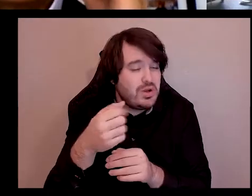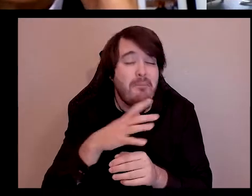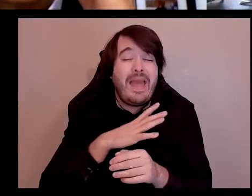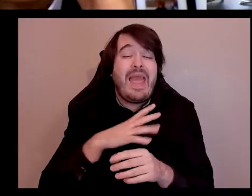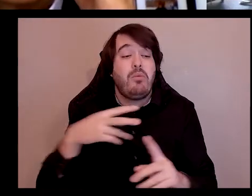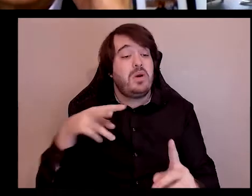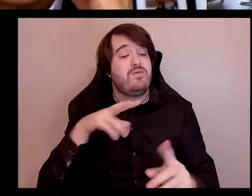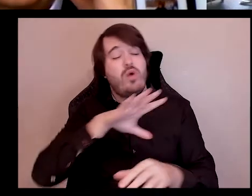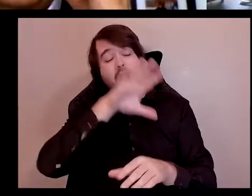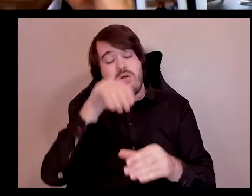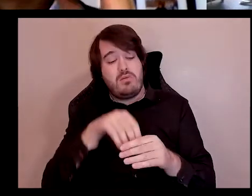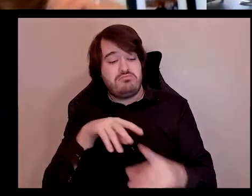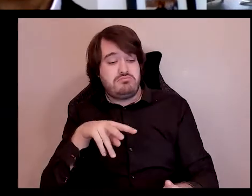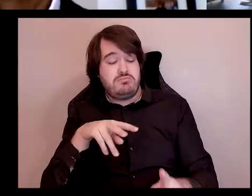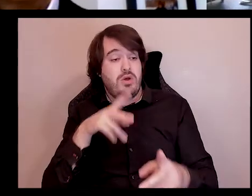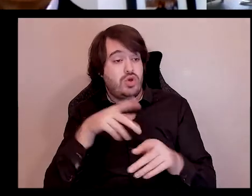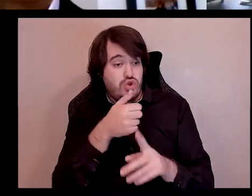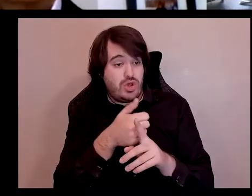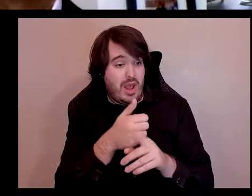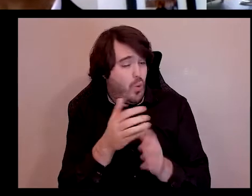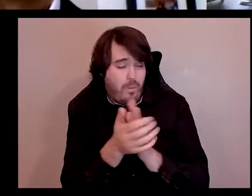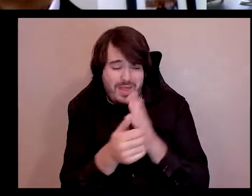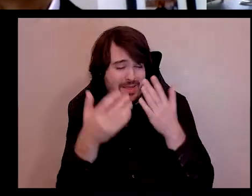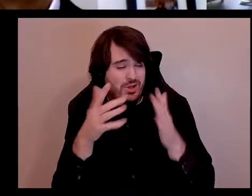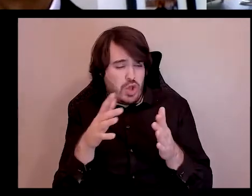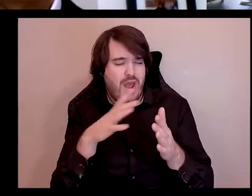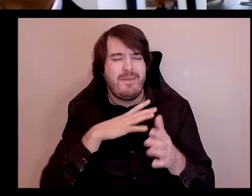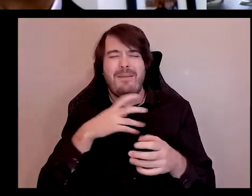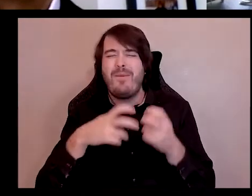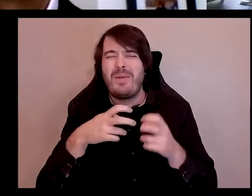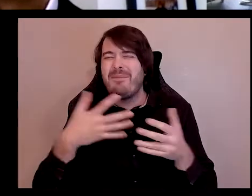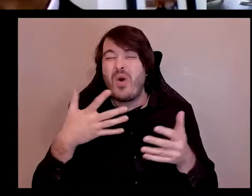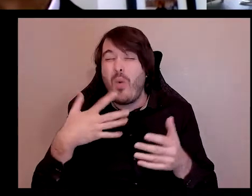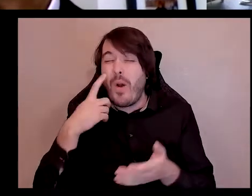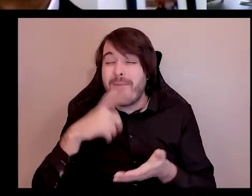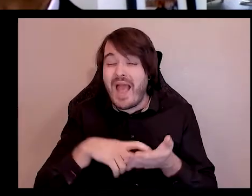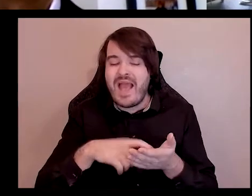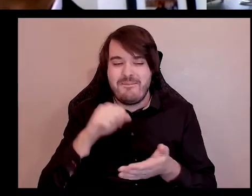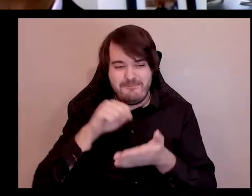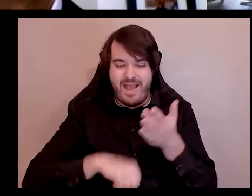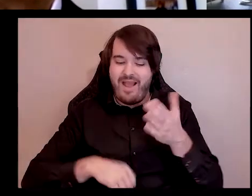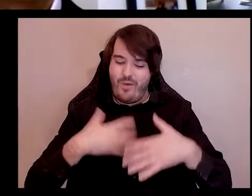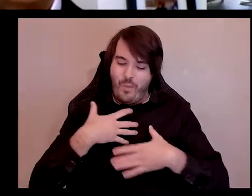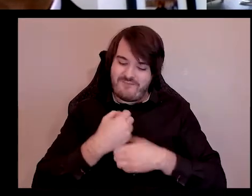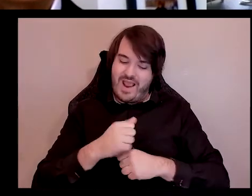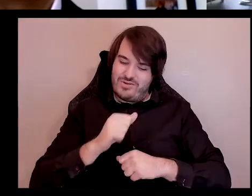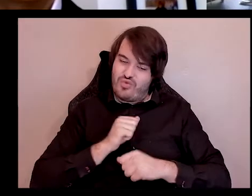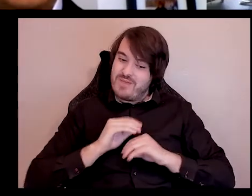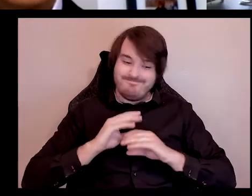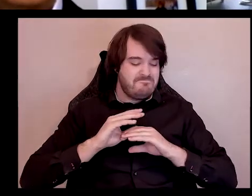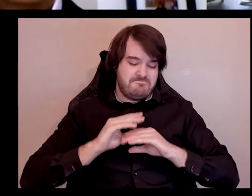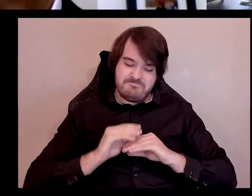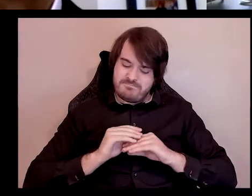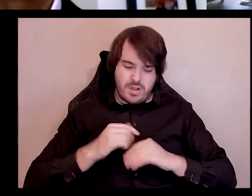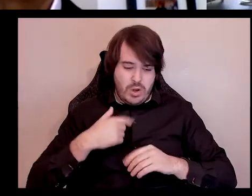représenter un centre d'intérêt. Mais je vous dirais que dans l'ensemble, les gens sont compétents. Ce qui fait défaut, c'est le manque de confiance en